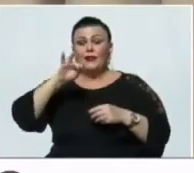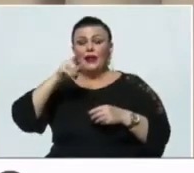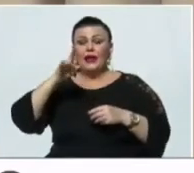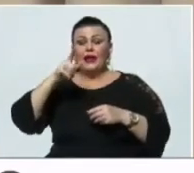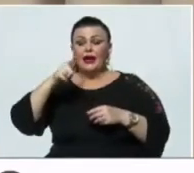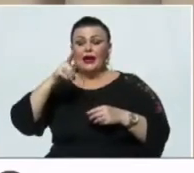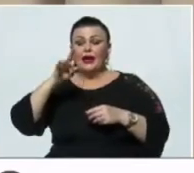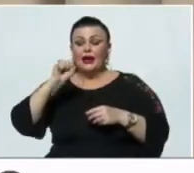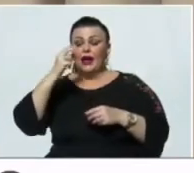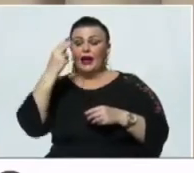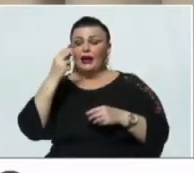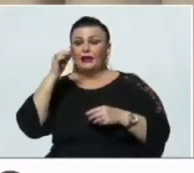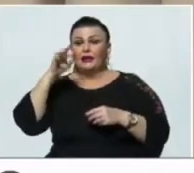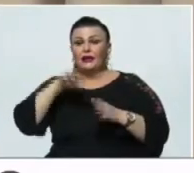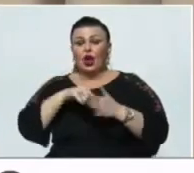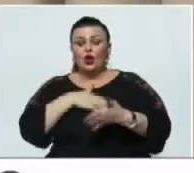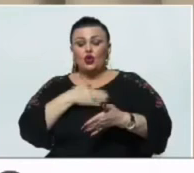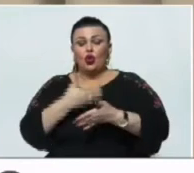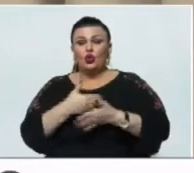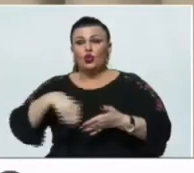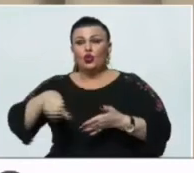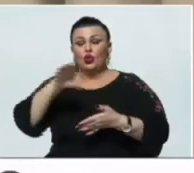inzibati binasında